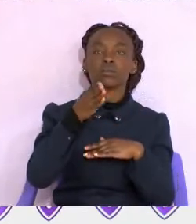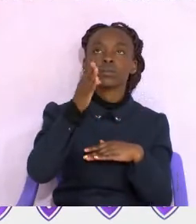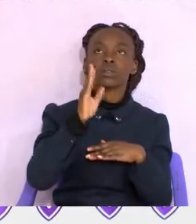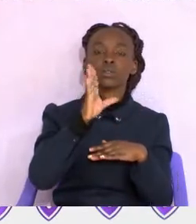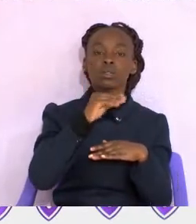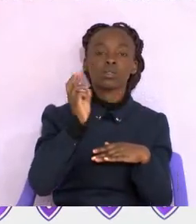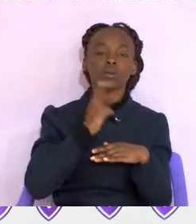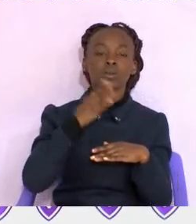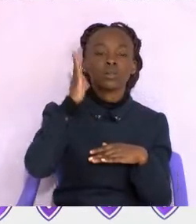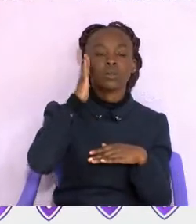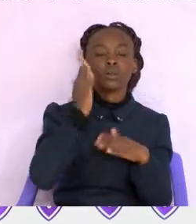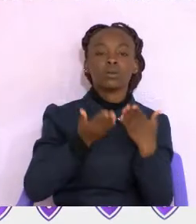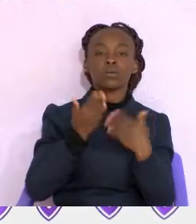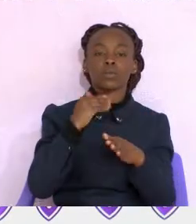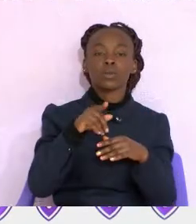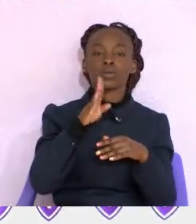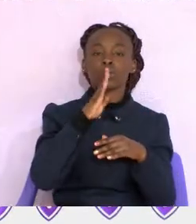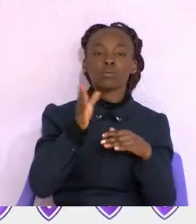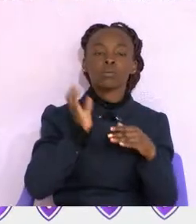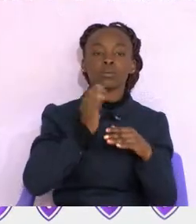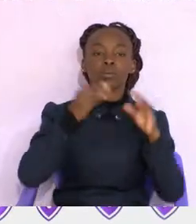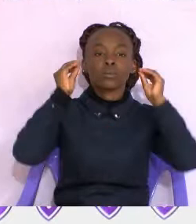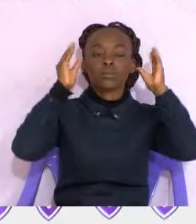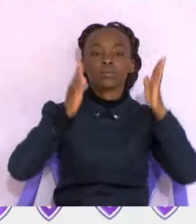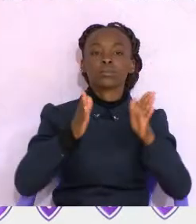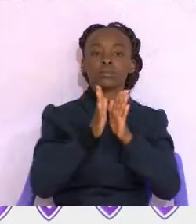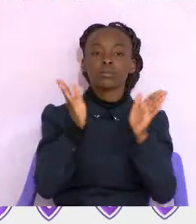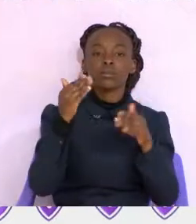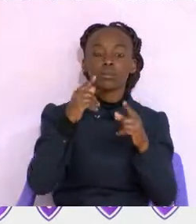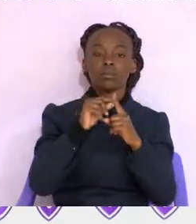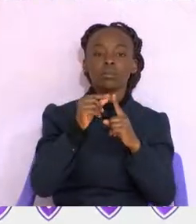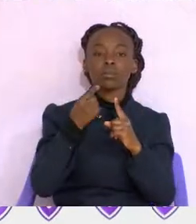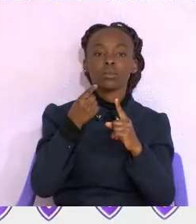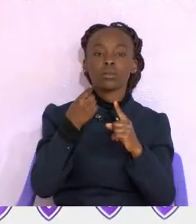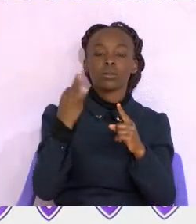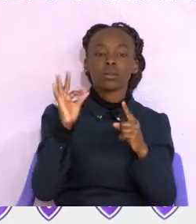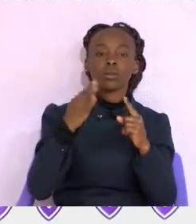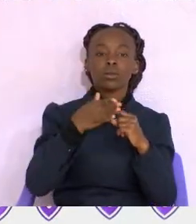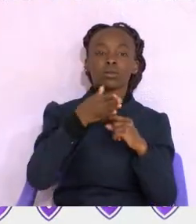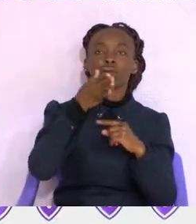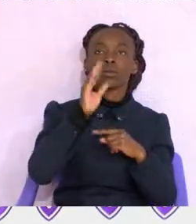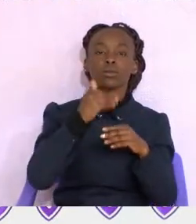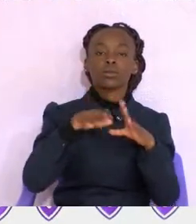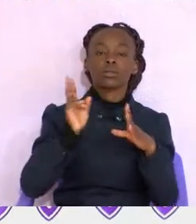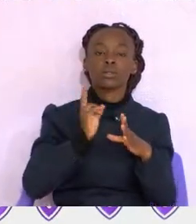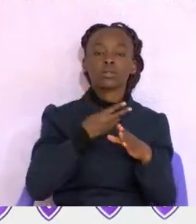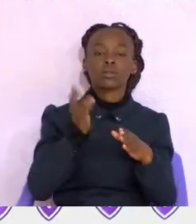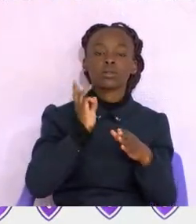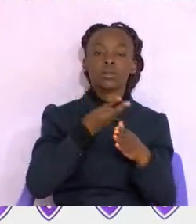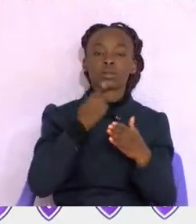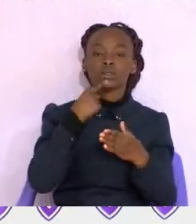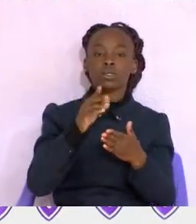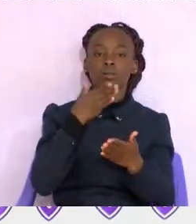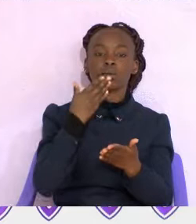tunakutambua. Wacha ukawe mwalimu wetu, funua neno la Mungu kwetu. Tunasema asante, pokea sifa, pokea na